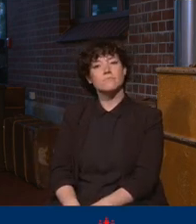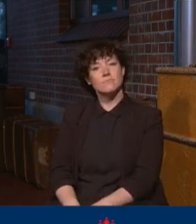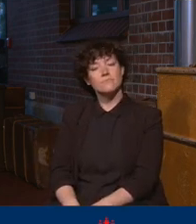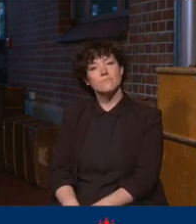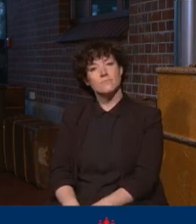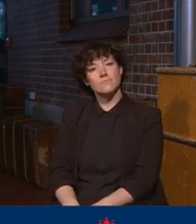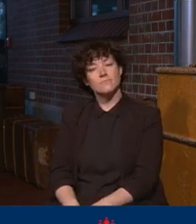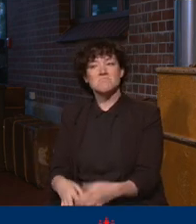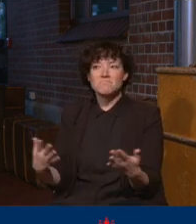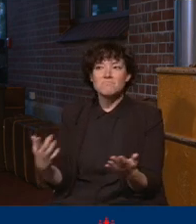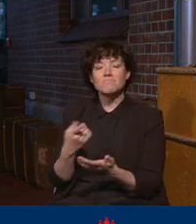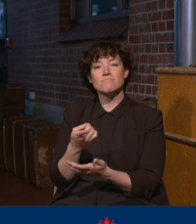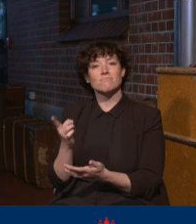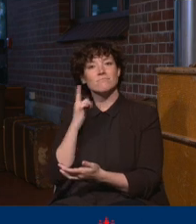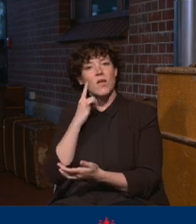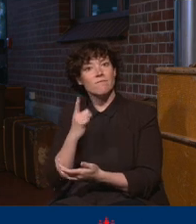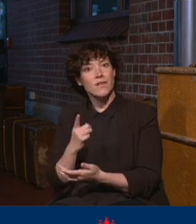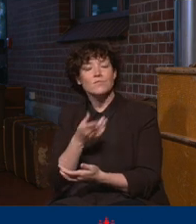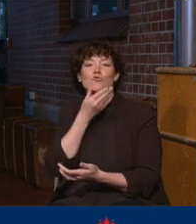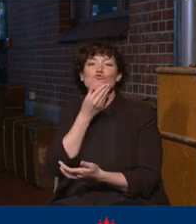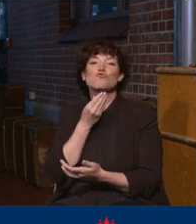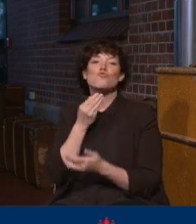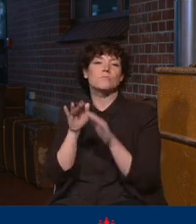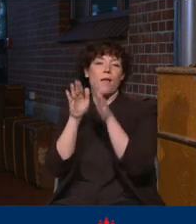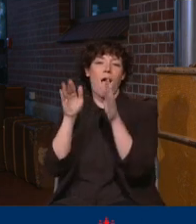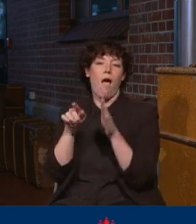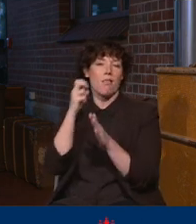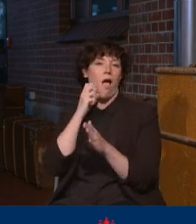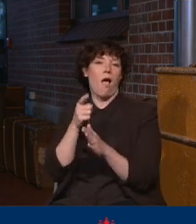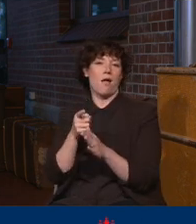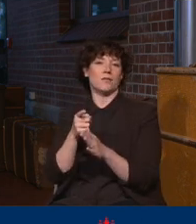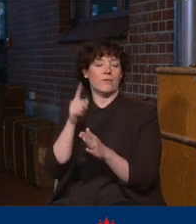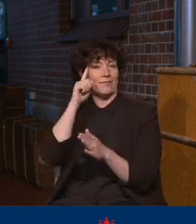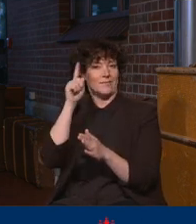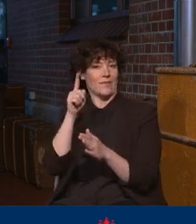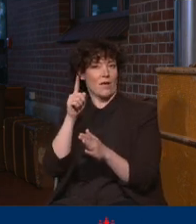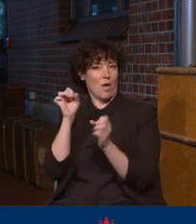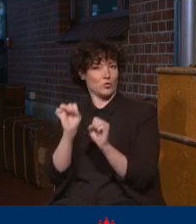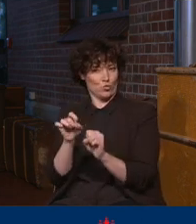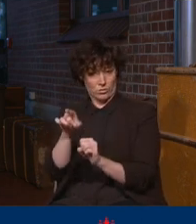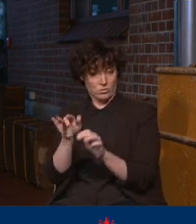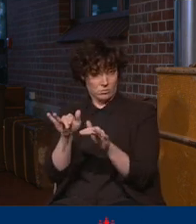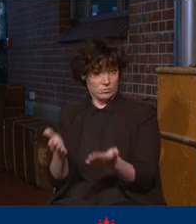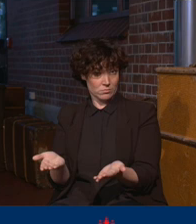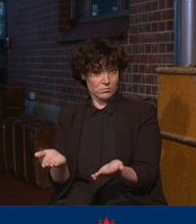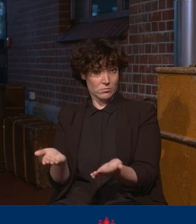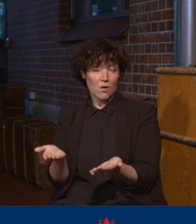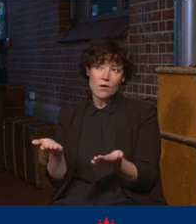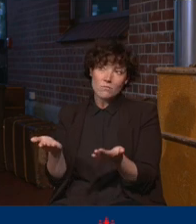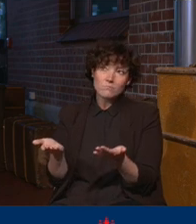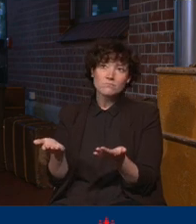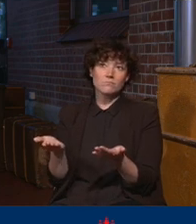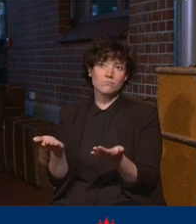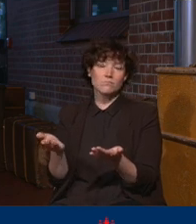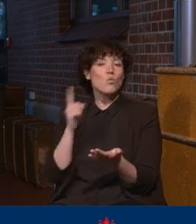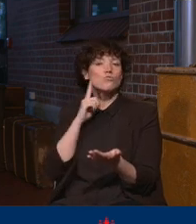sie wissen diese schöne alte halle die steht unter denkmalschutz und wir sind dann glaube ich